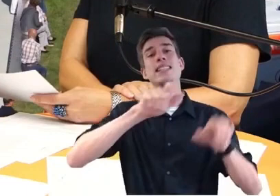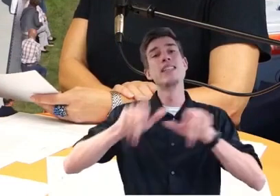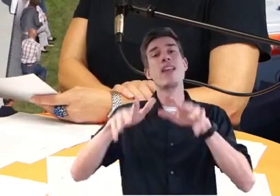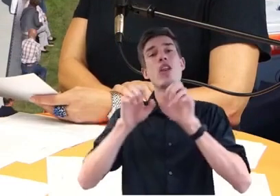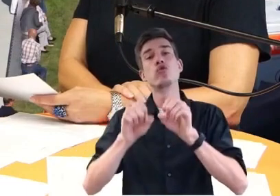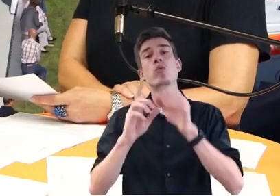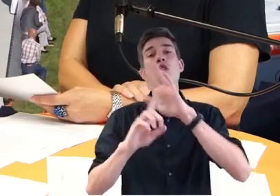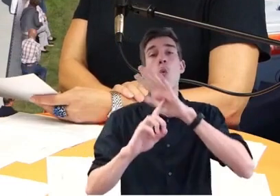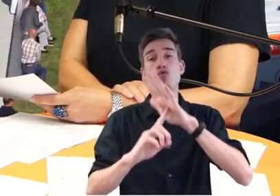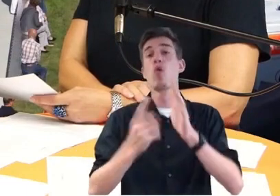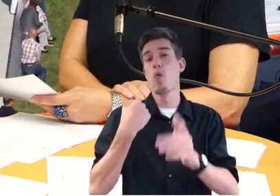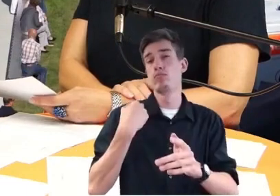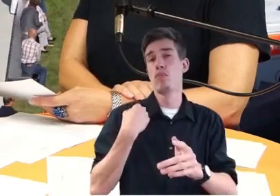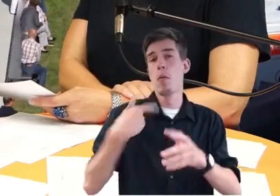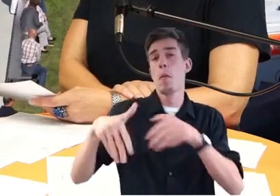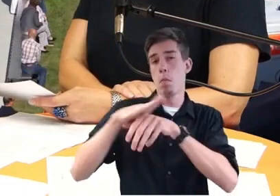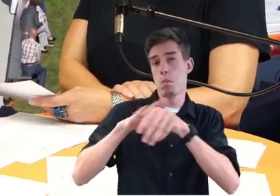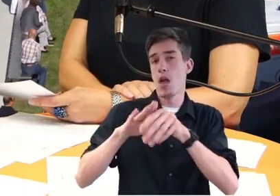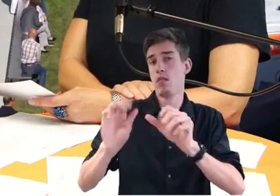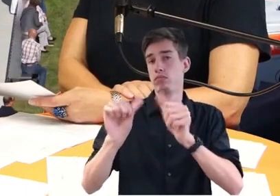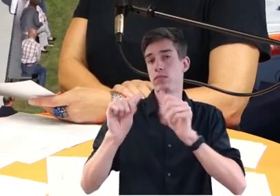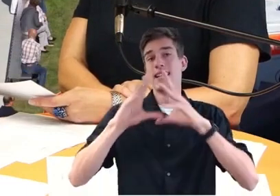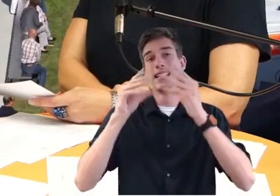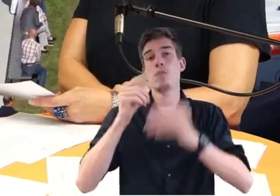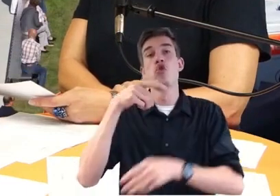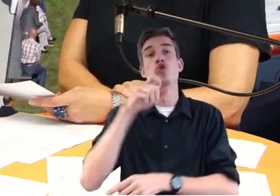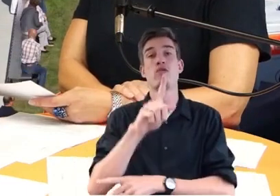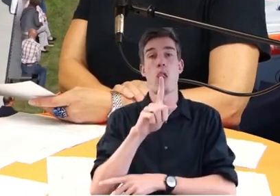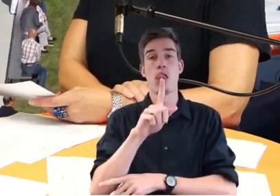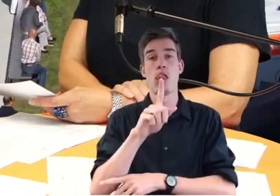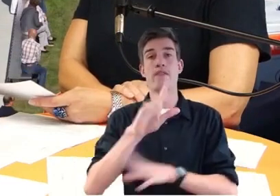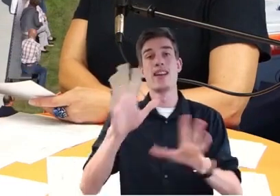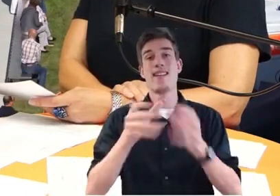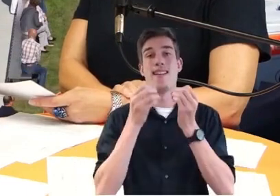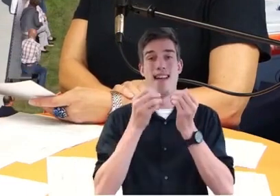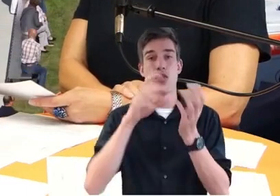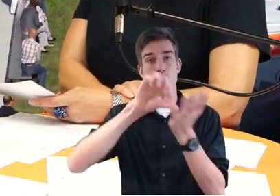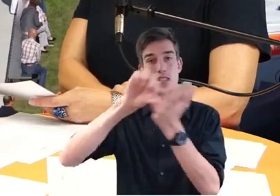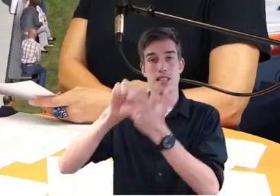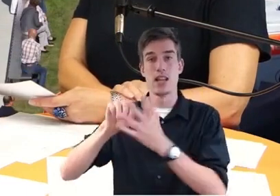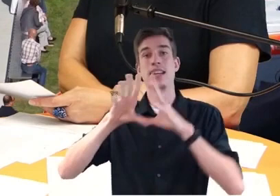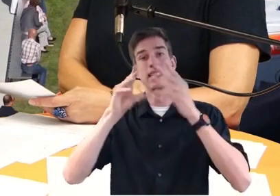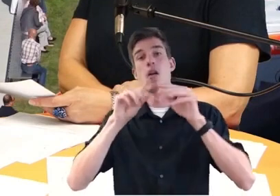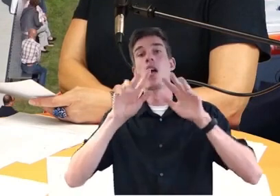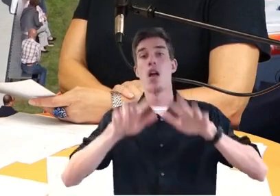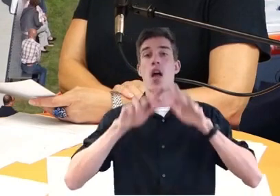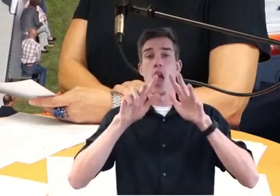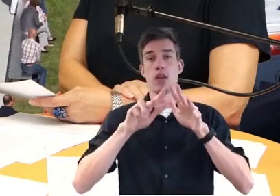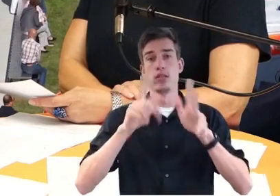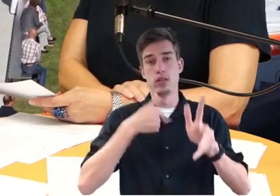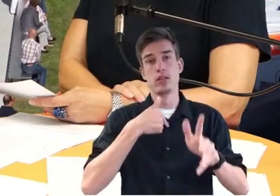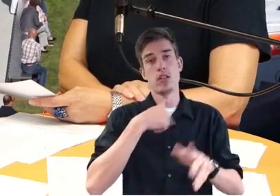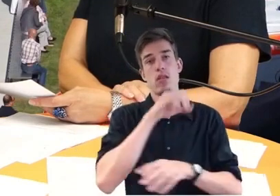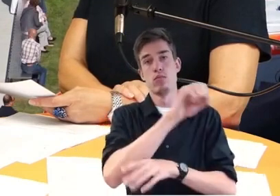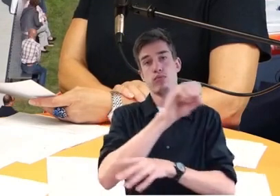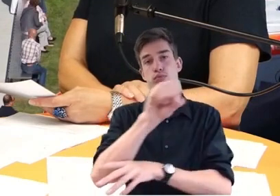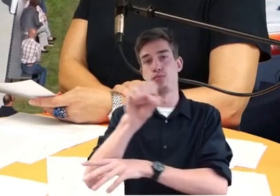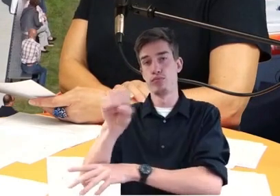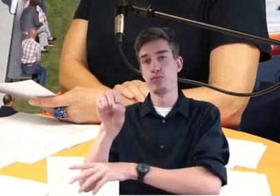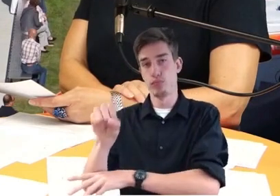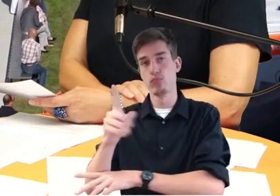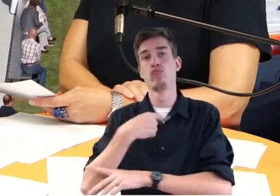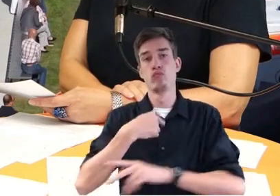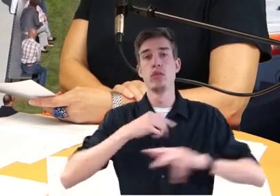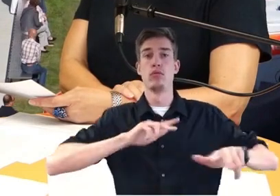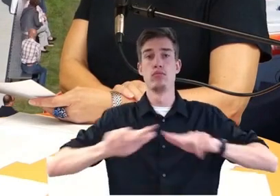Zivilschutzhubschrauber. Da wird insgesamt an 12 Luftrettungszentren werden 18 Zivilschutzhubschrauber vom Bund unterhalten und betrieben.